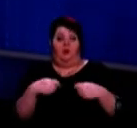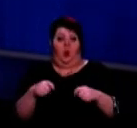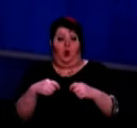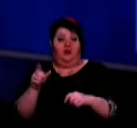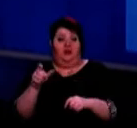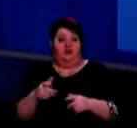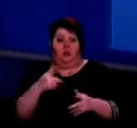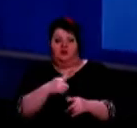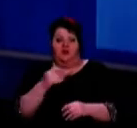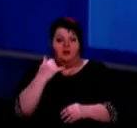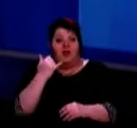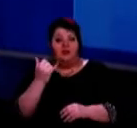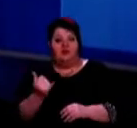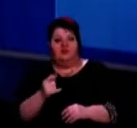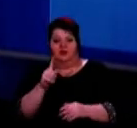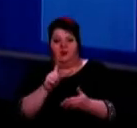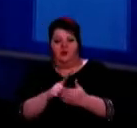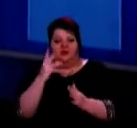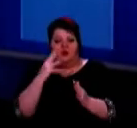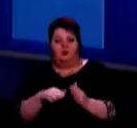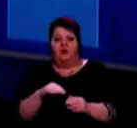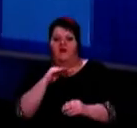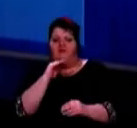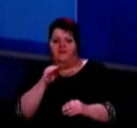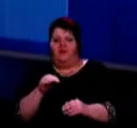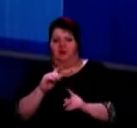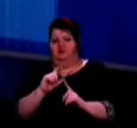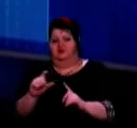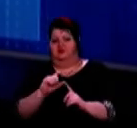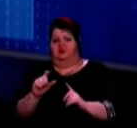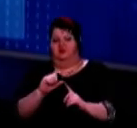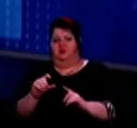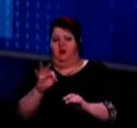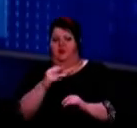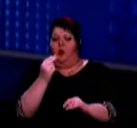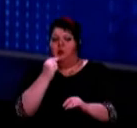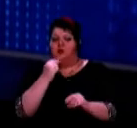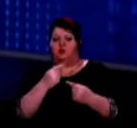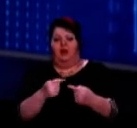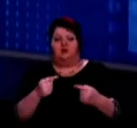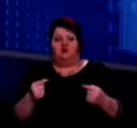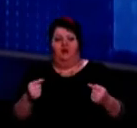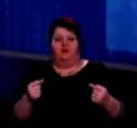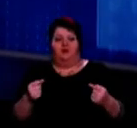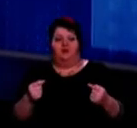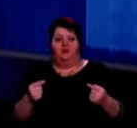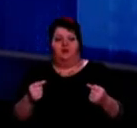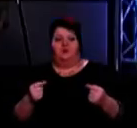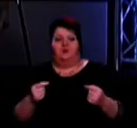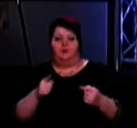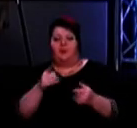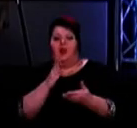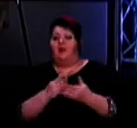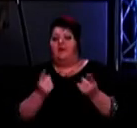вам телефонують, ви повинні розуміти, що ви повинні фахово надавати інформацію про продукти харчування. На жаль, це є